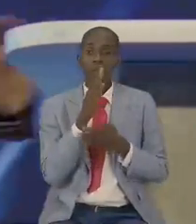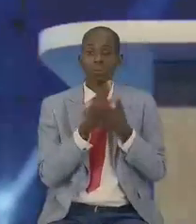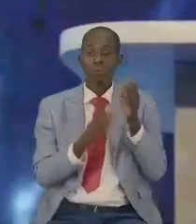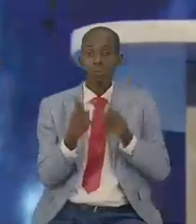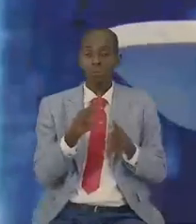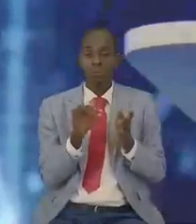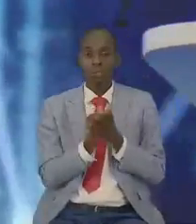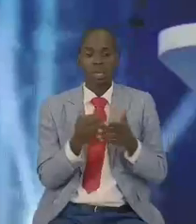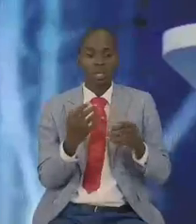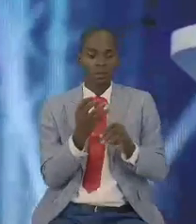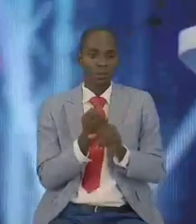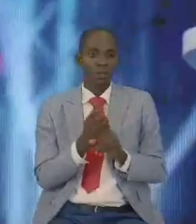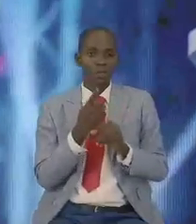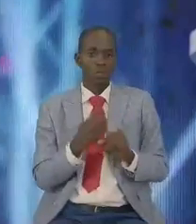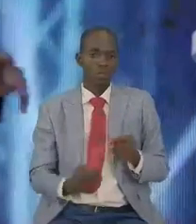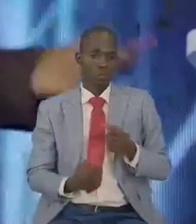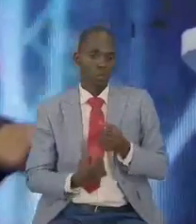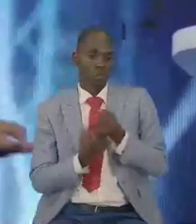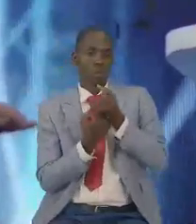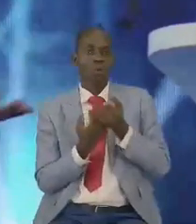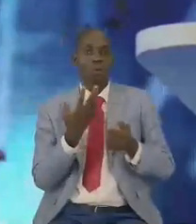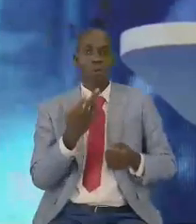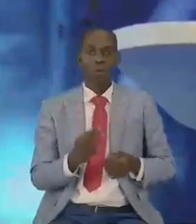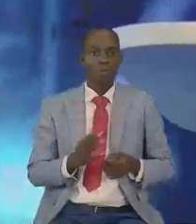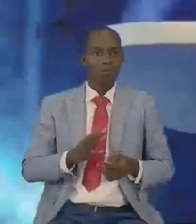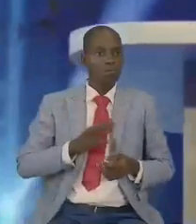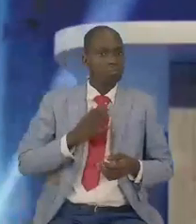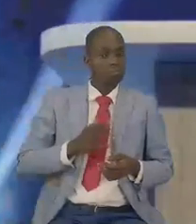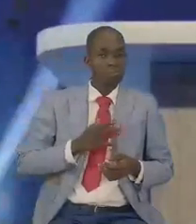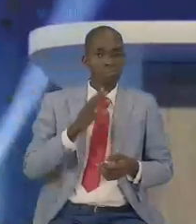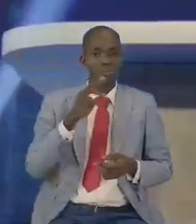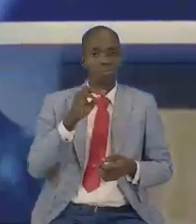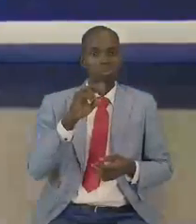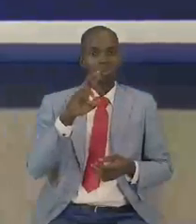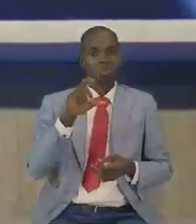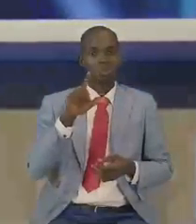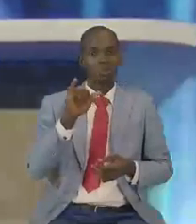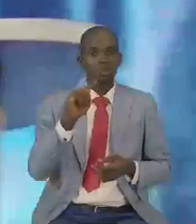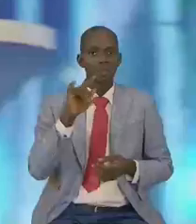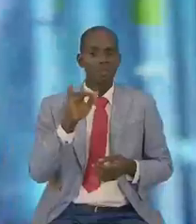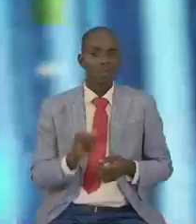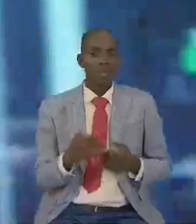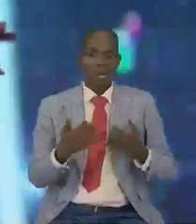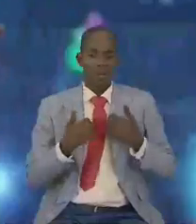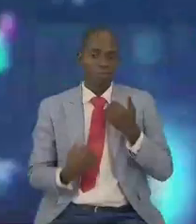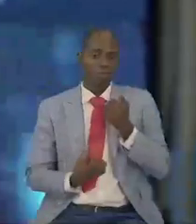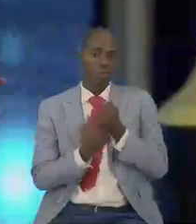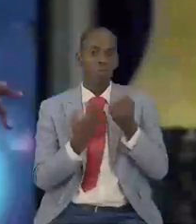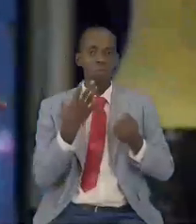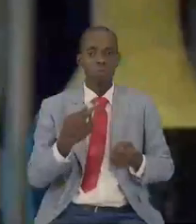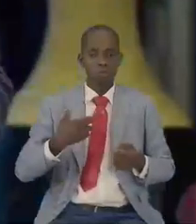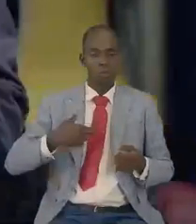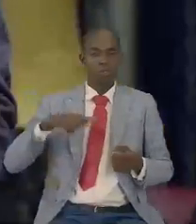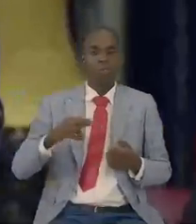le soutien de la moralité, ils ont le soutien de la religion, ils ont le soutien des